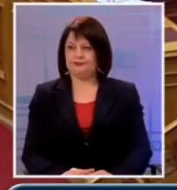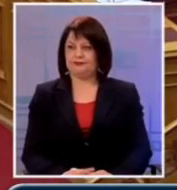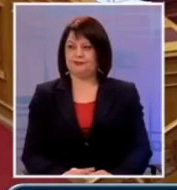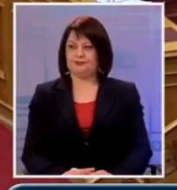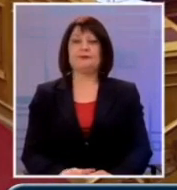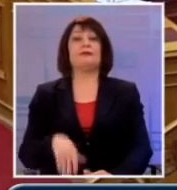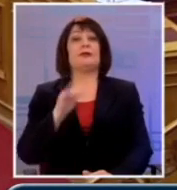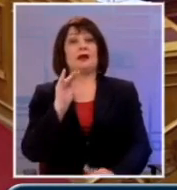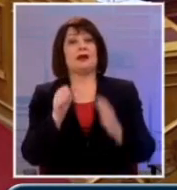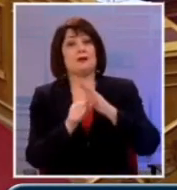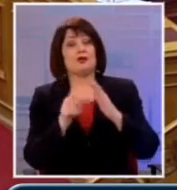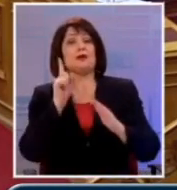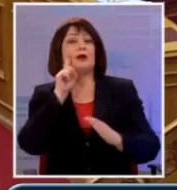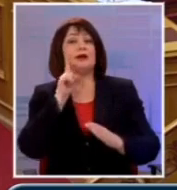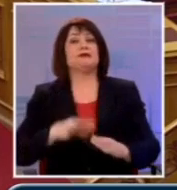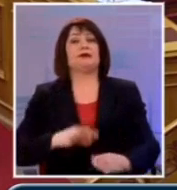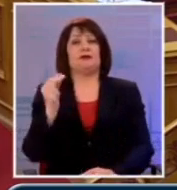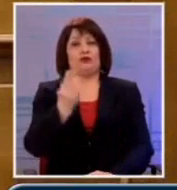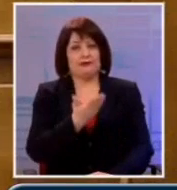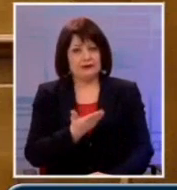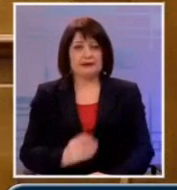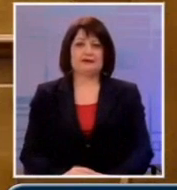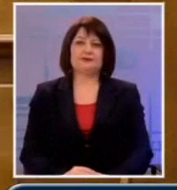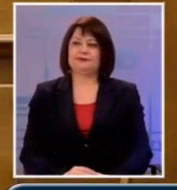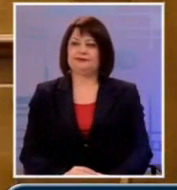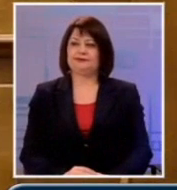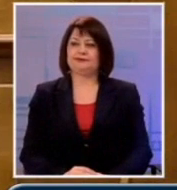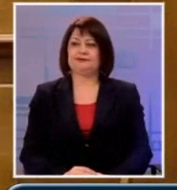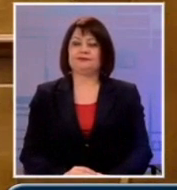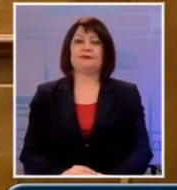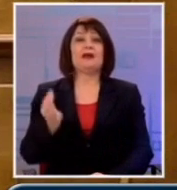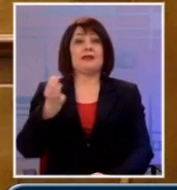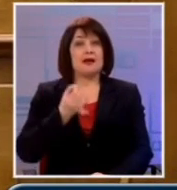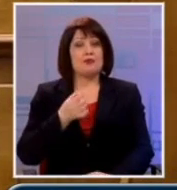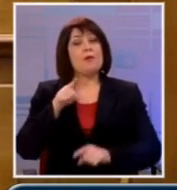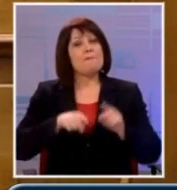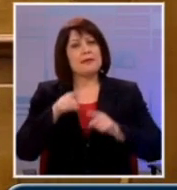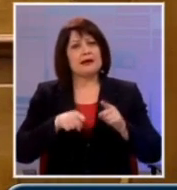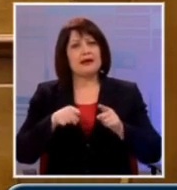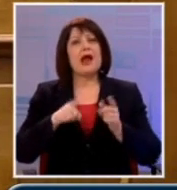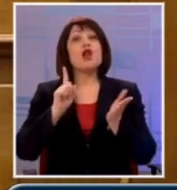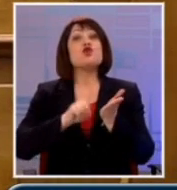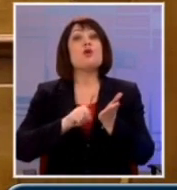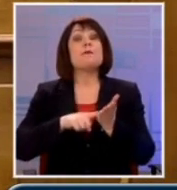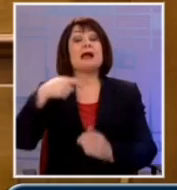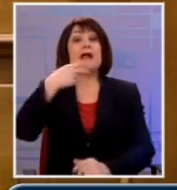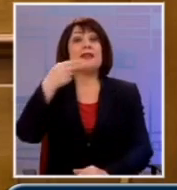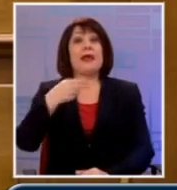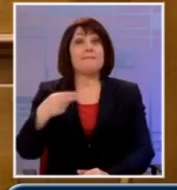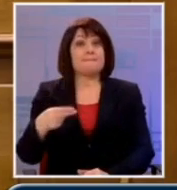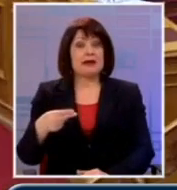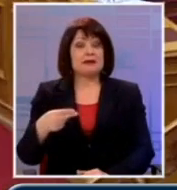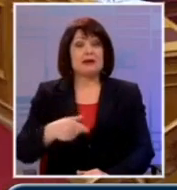Κυρία Πρόεδρε, κυρίες και κύριοι βουλευτές, θα περιοριστώ να επισημάνω ορισμένα νομικά θέματα, τα οποία νομίζω